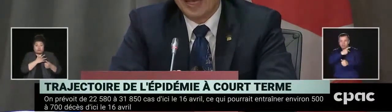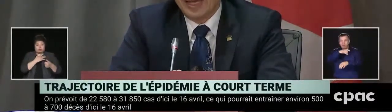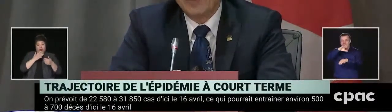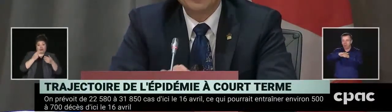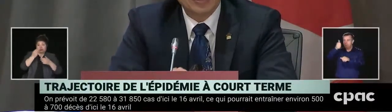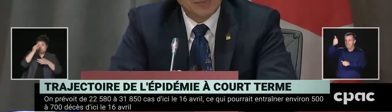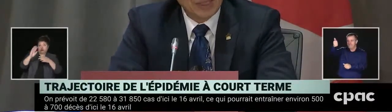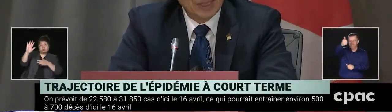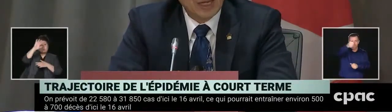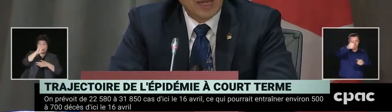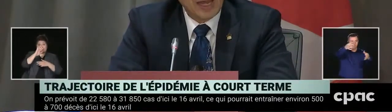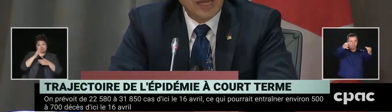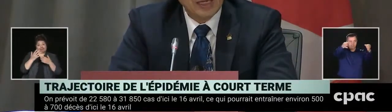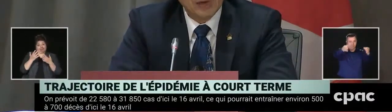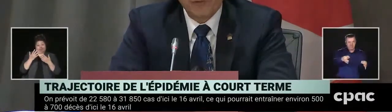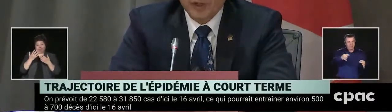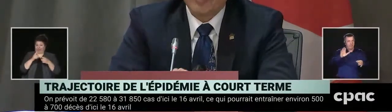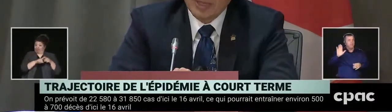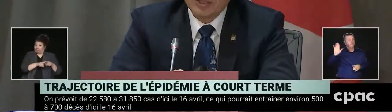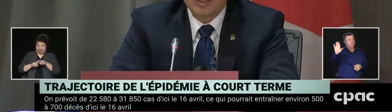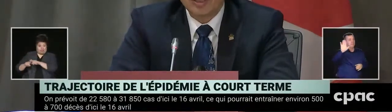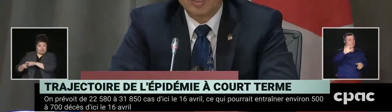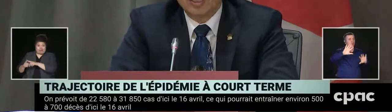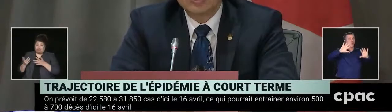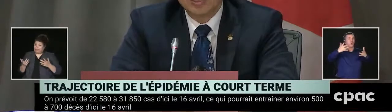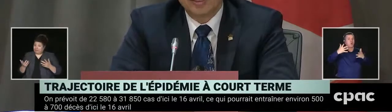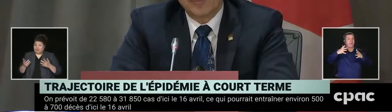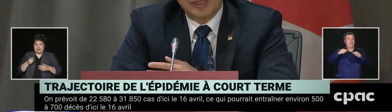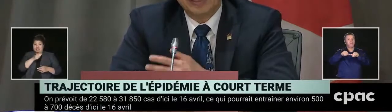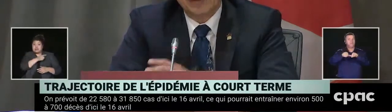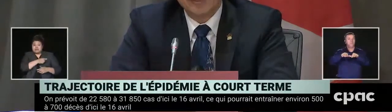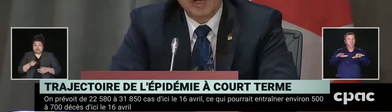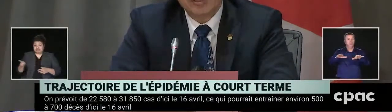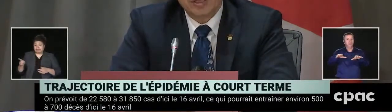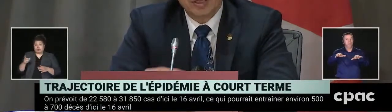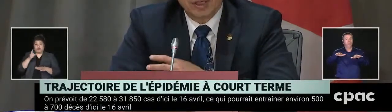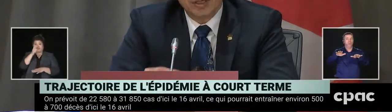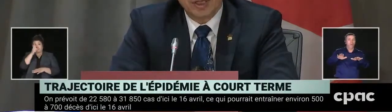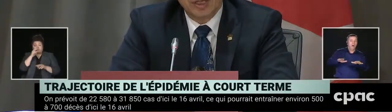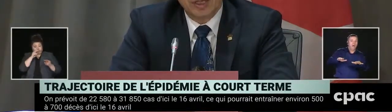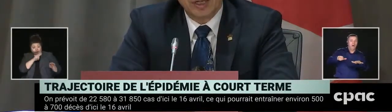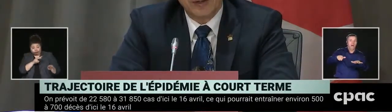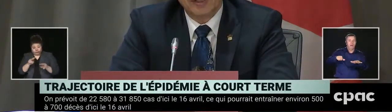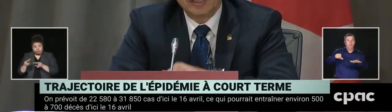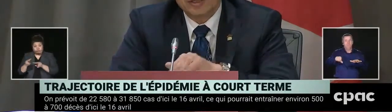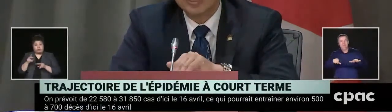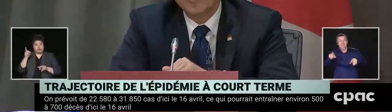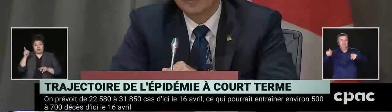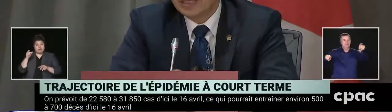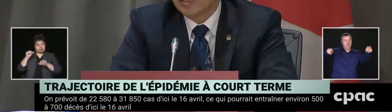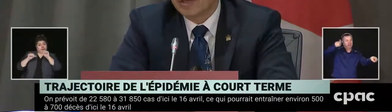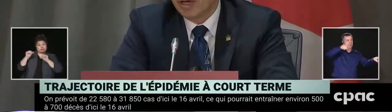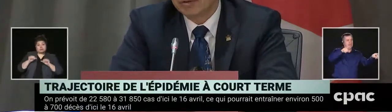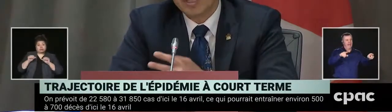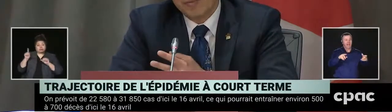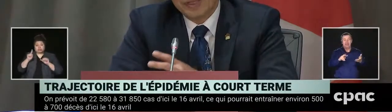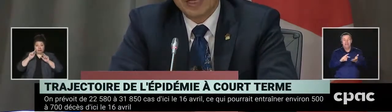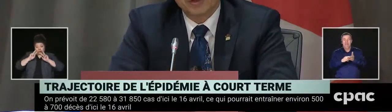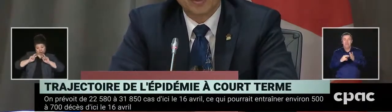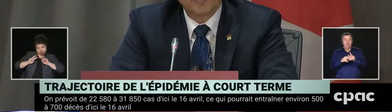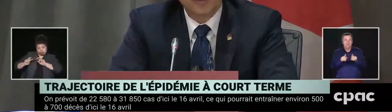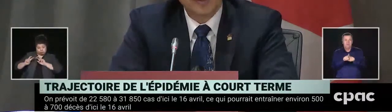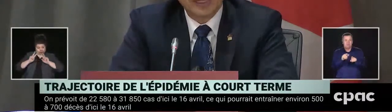propre épidémie. Et au fur et à mesure, si on a peut-être évidence que on est sur la pente